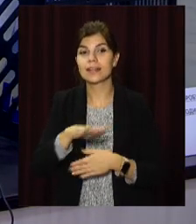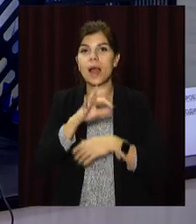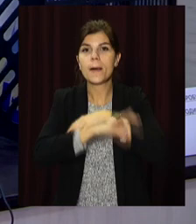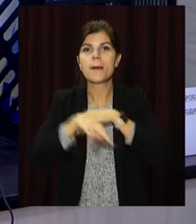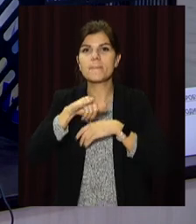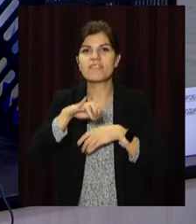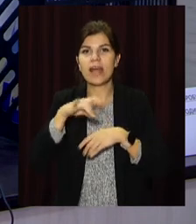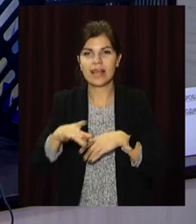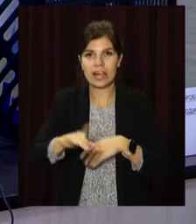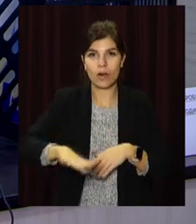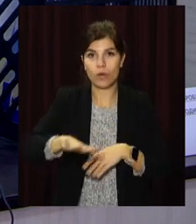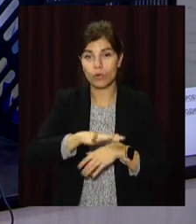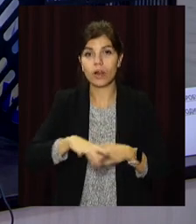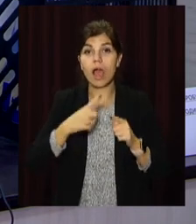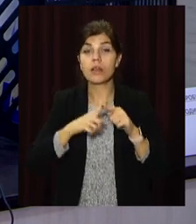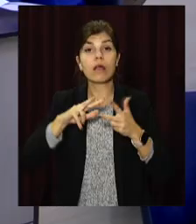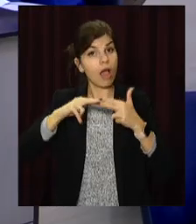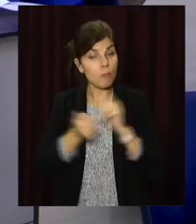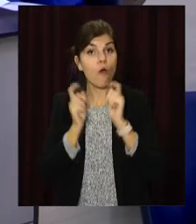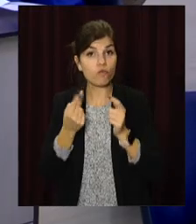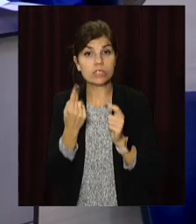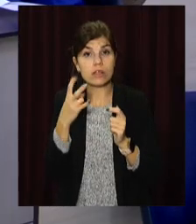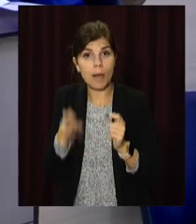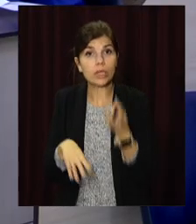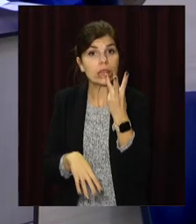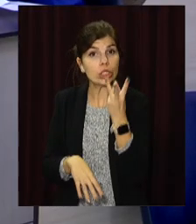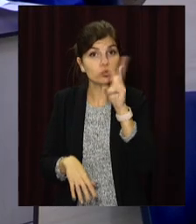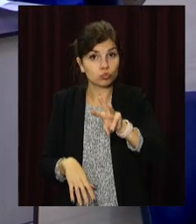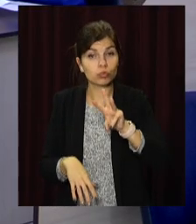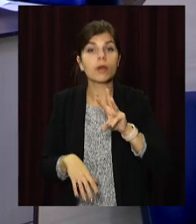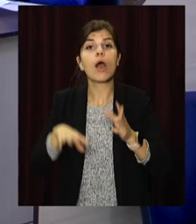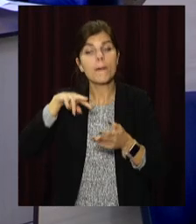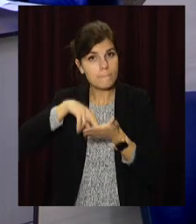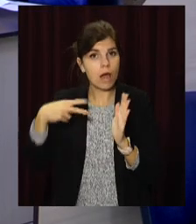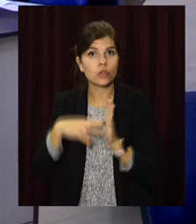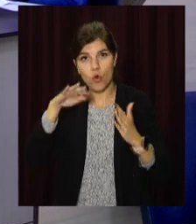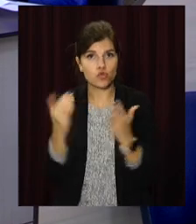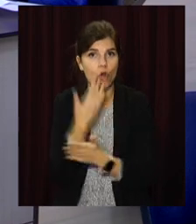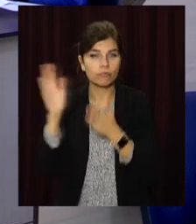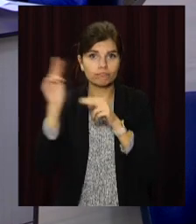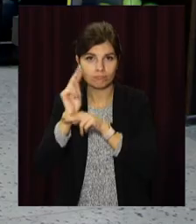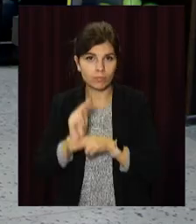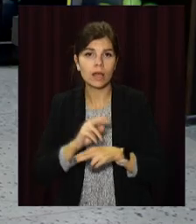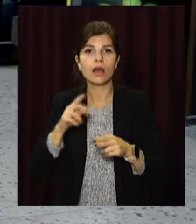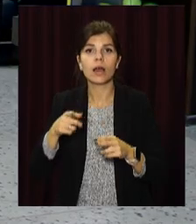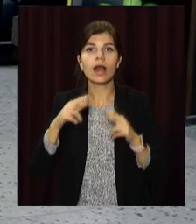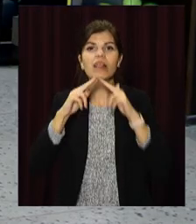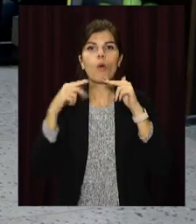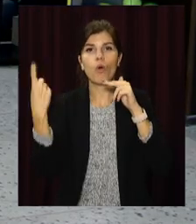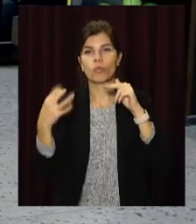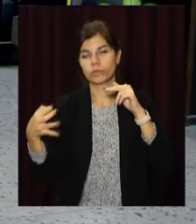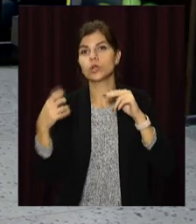ЦНАП у Кам'янському. У планах оновлення всіх філій. На черзі модернізація центру Дніпровського району. У Кам'янському в режимі прозорого